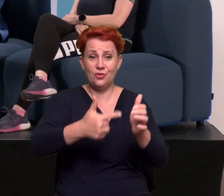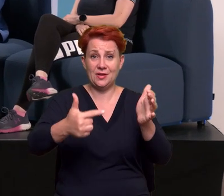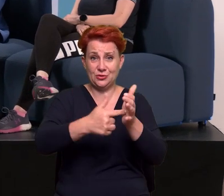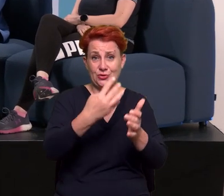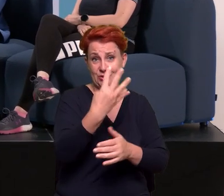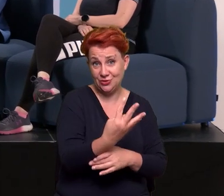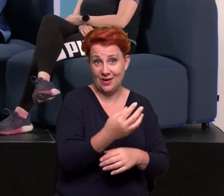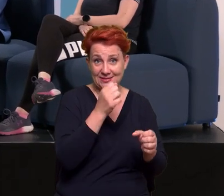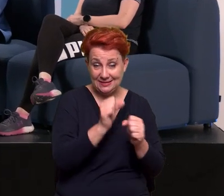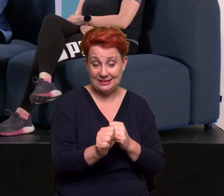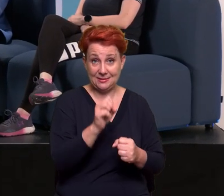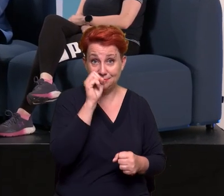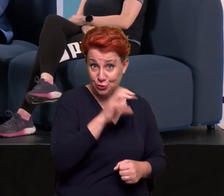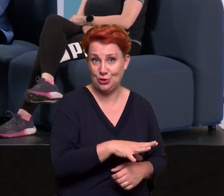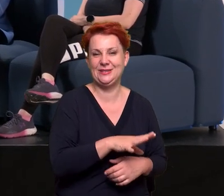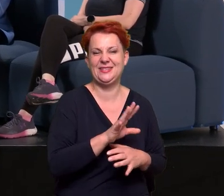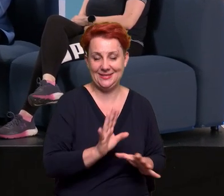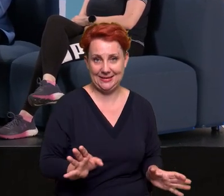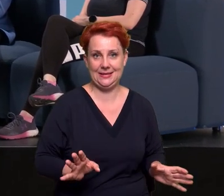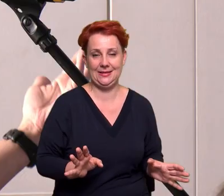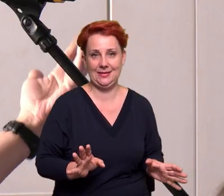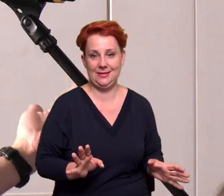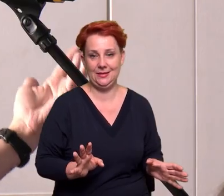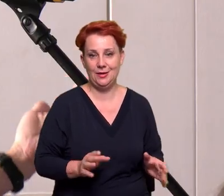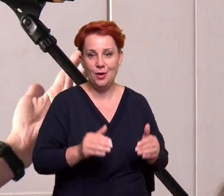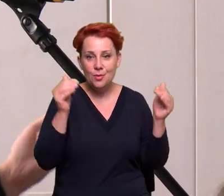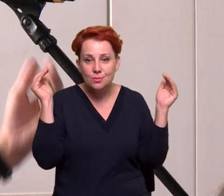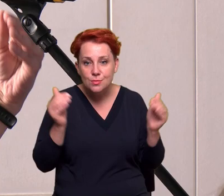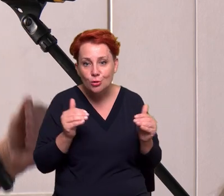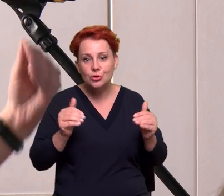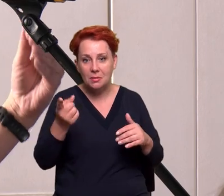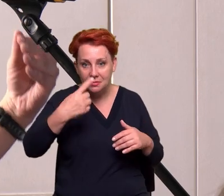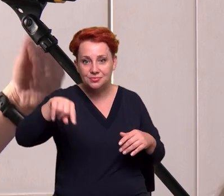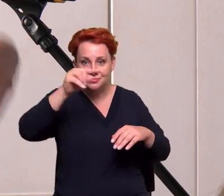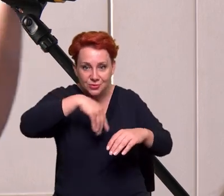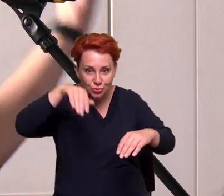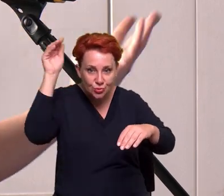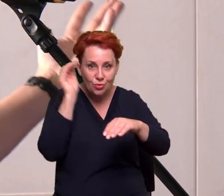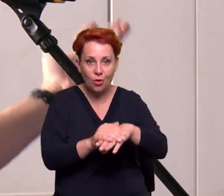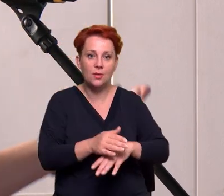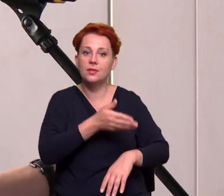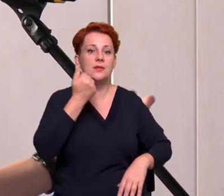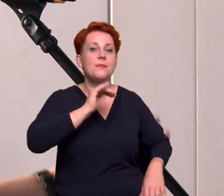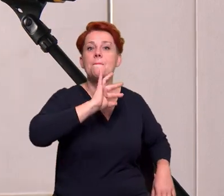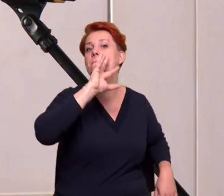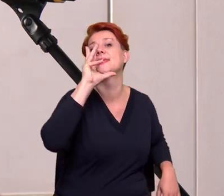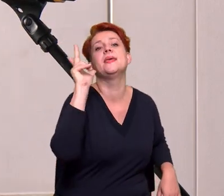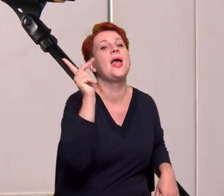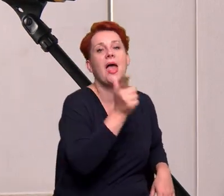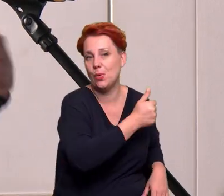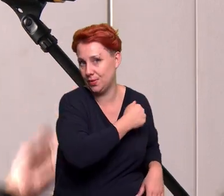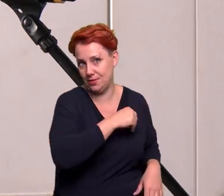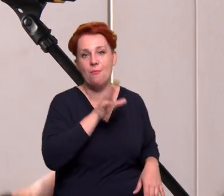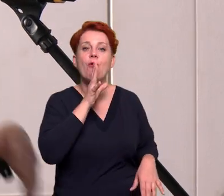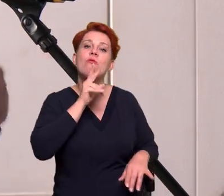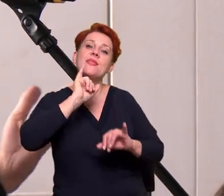są brzydkie i jakby możemy obiektywnie się zgodzić, że są, nie są piękne w ten sposób, jak